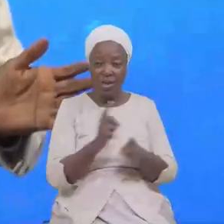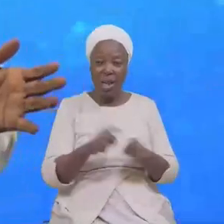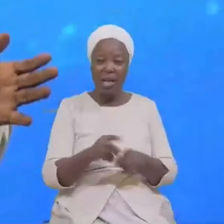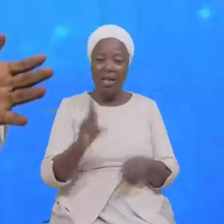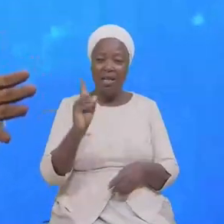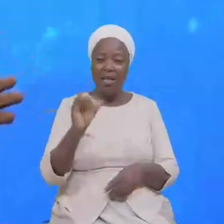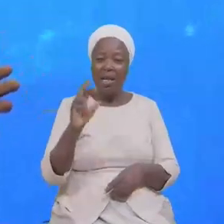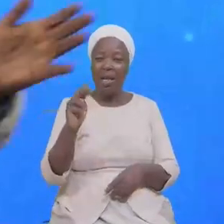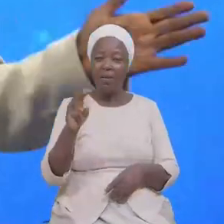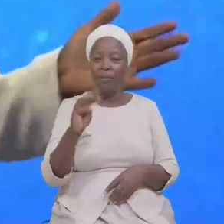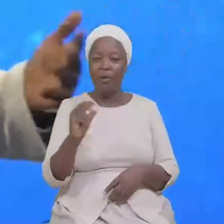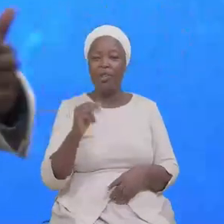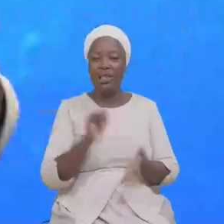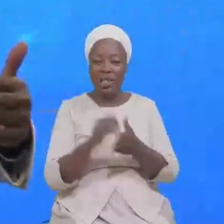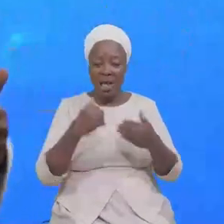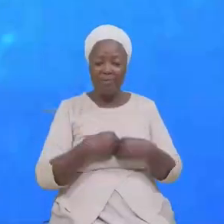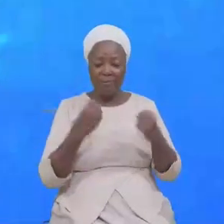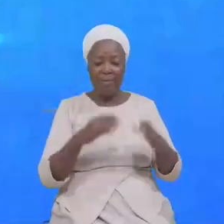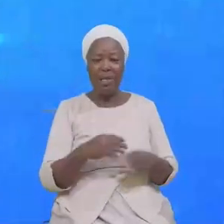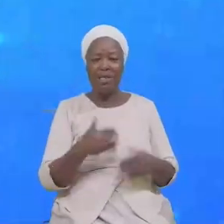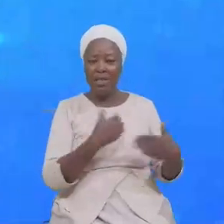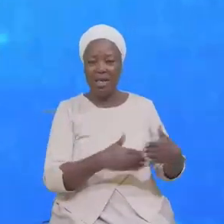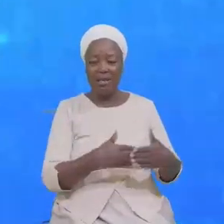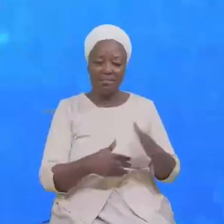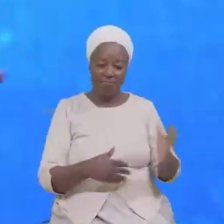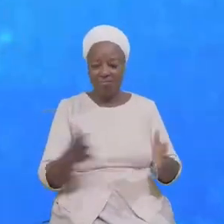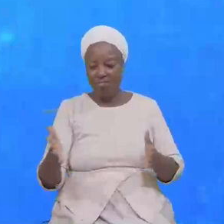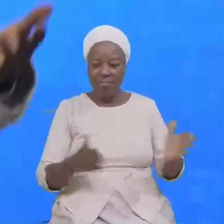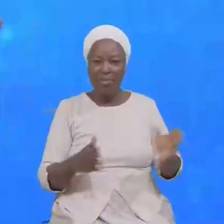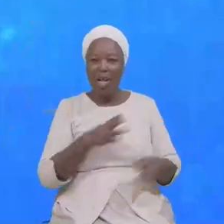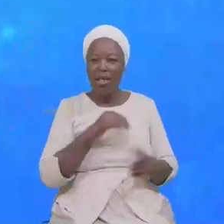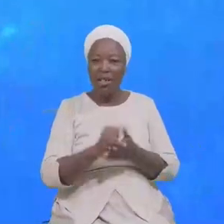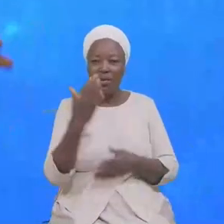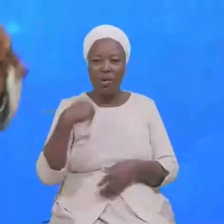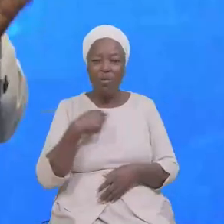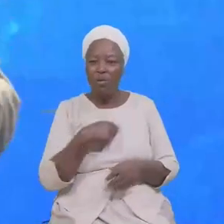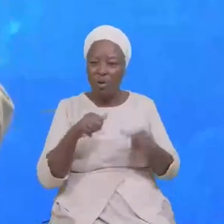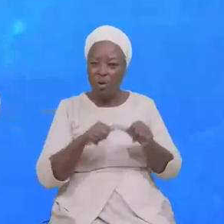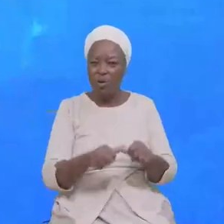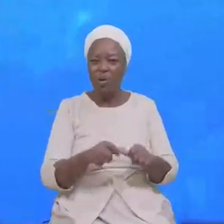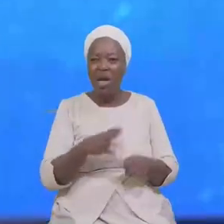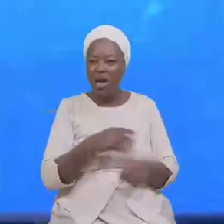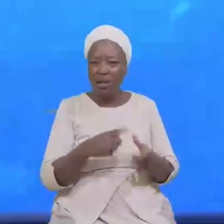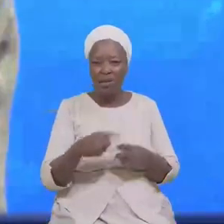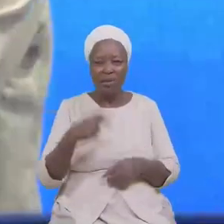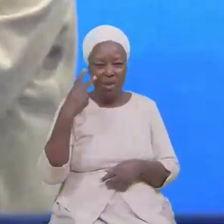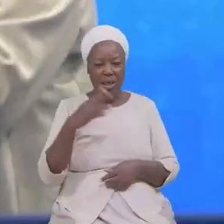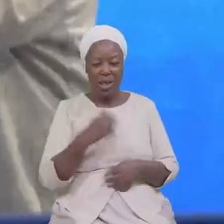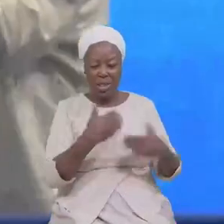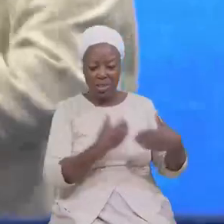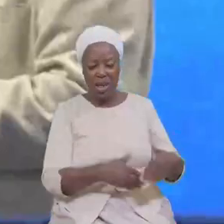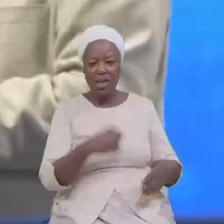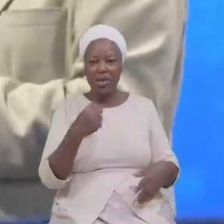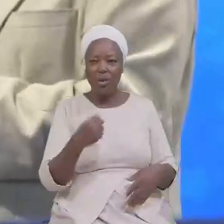La visitation du Seigneur est comme un diamant qui a plusieurs faces. Il y a telle face, telle face, telle face. Donc nous